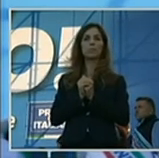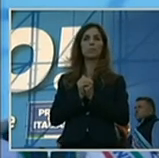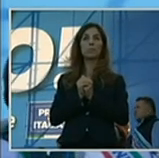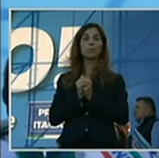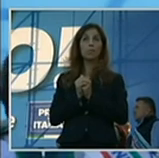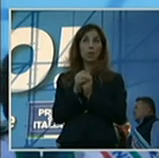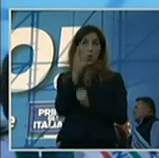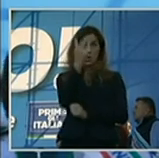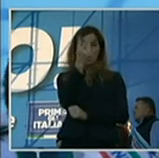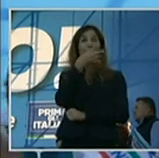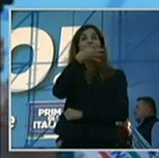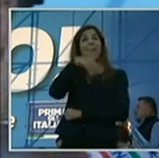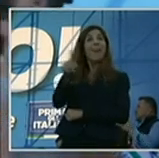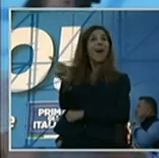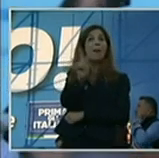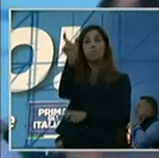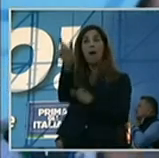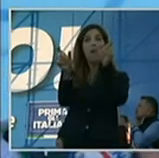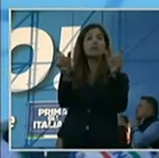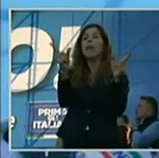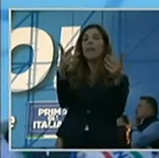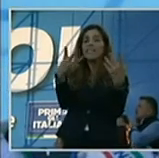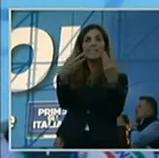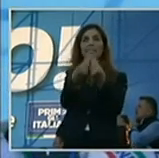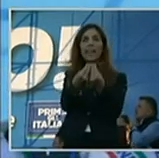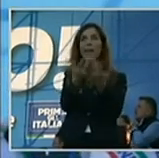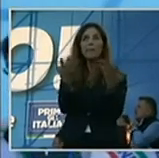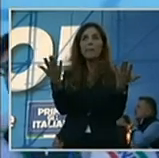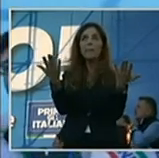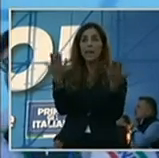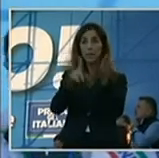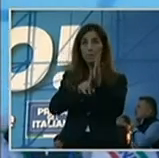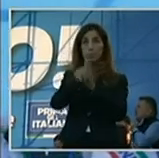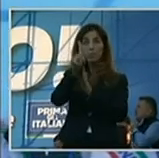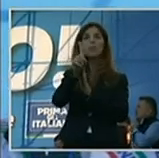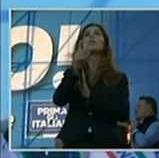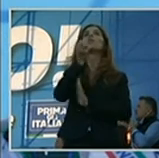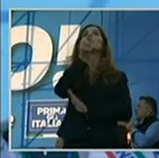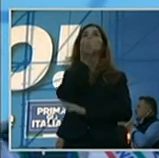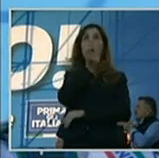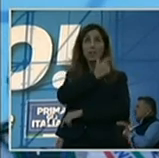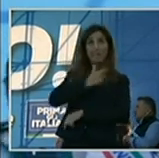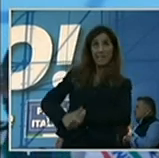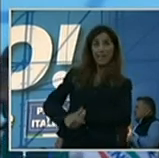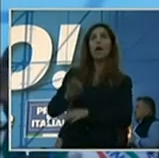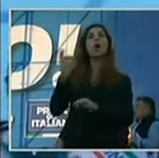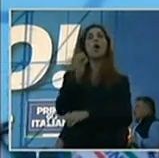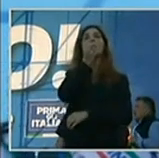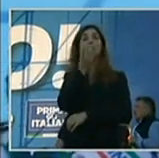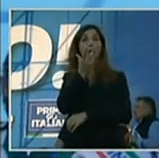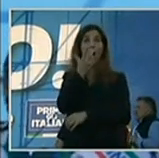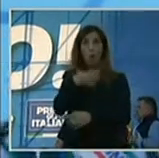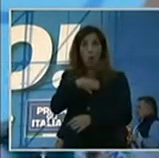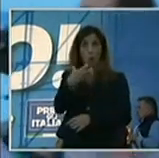Due incapaci che mi si mettono insieme non fanno un buon sindaco e un buon governatore. Vi chiedo